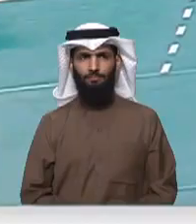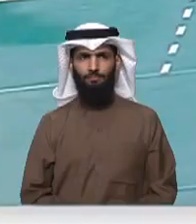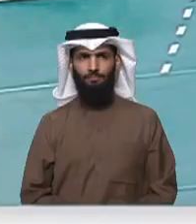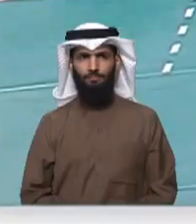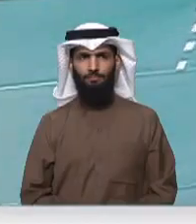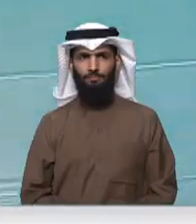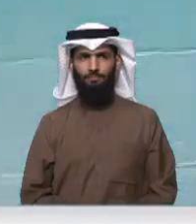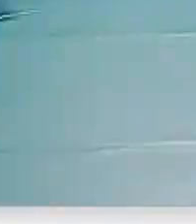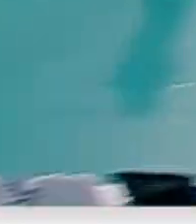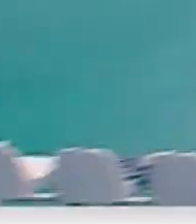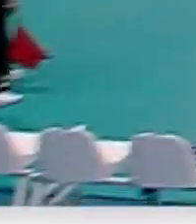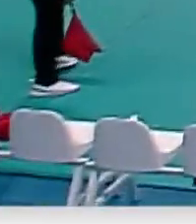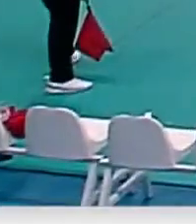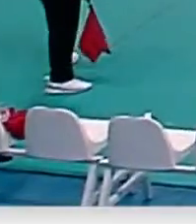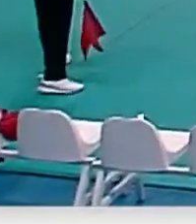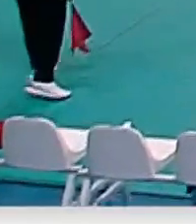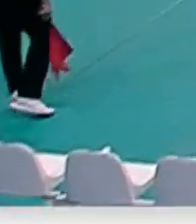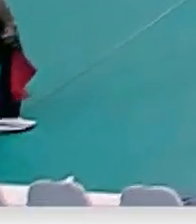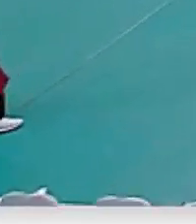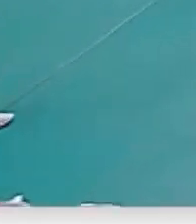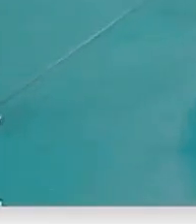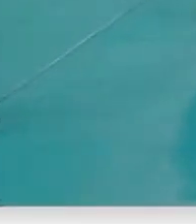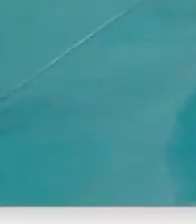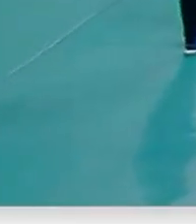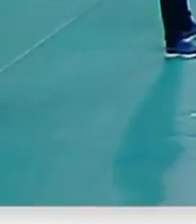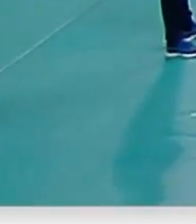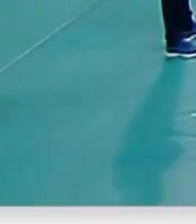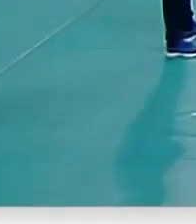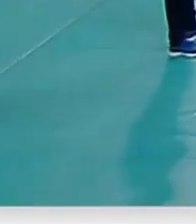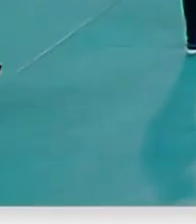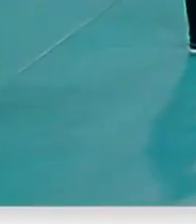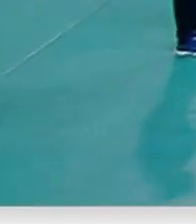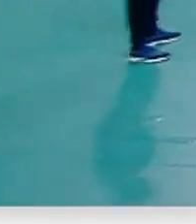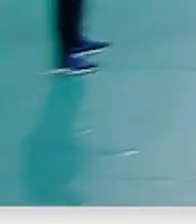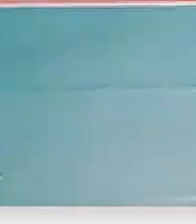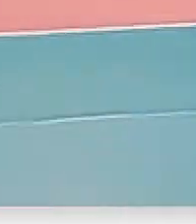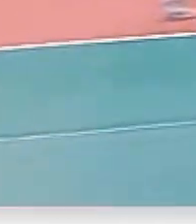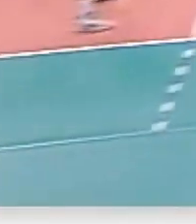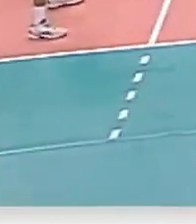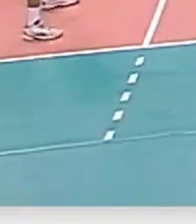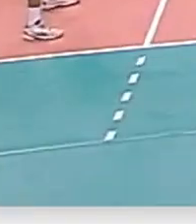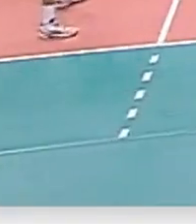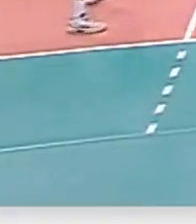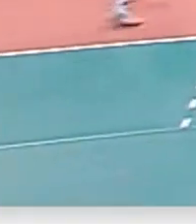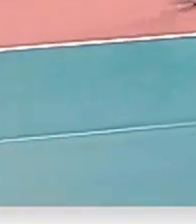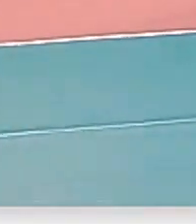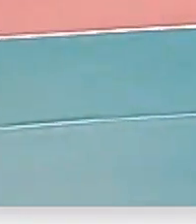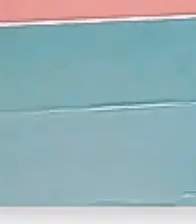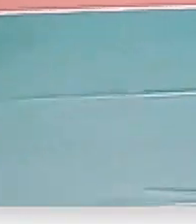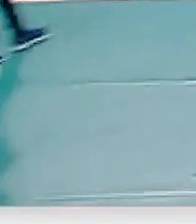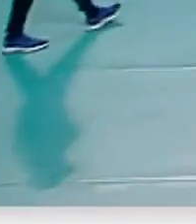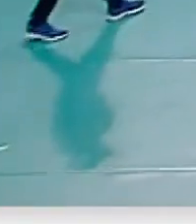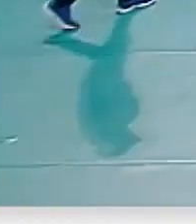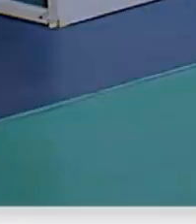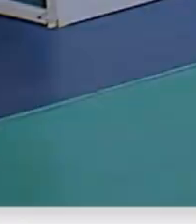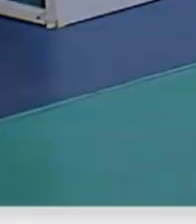الثامن ادخال كره ستقبال الديحاني محمد في التحضير دخول الازهري